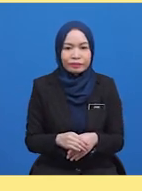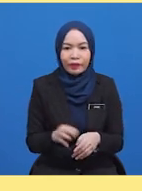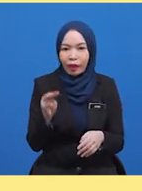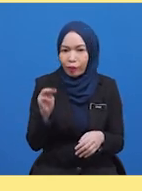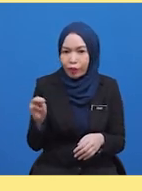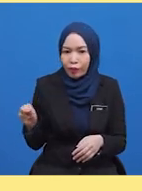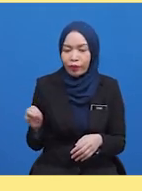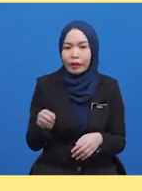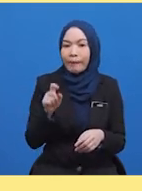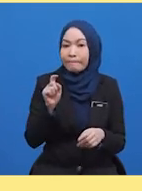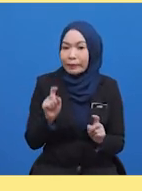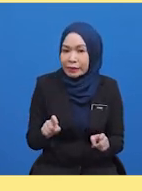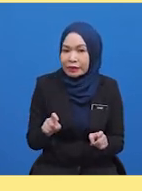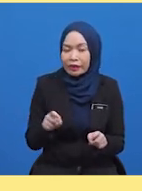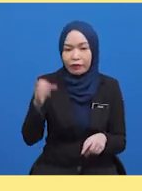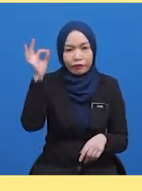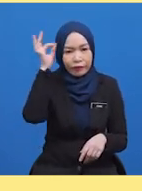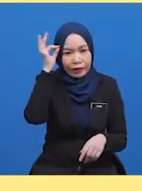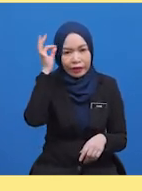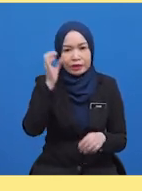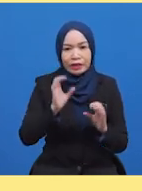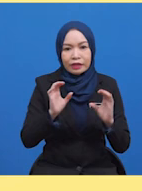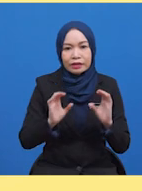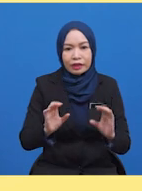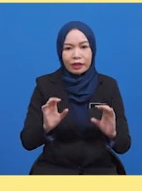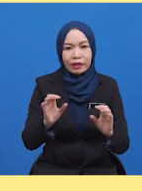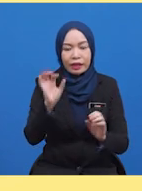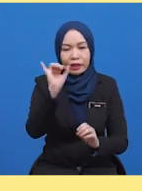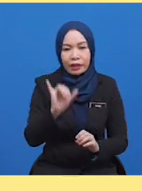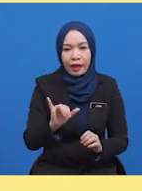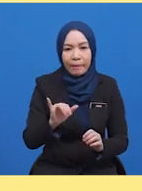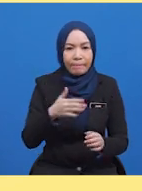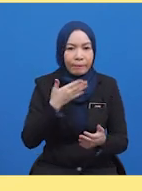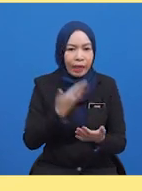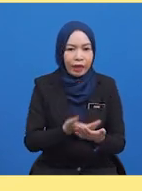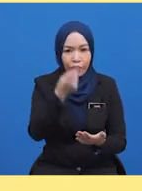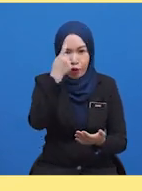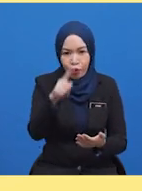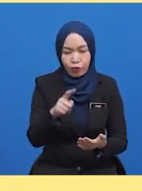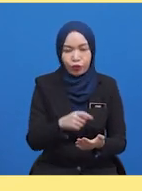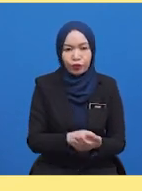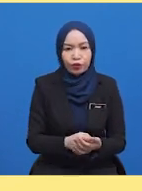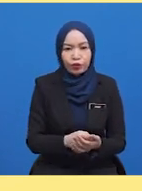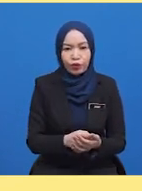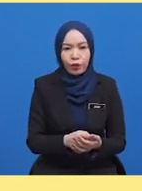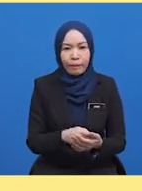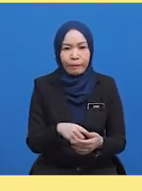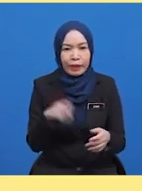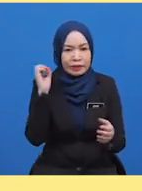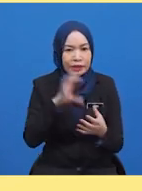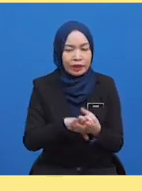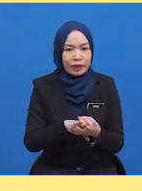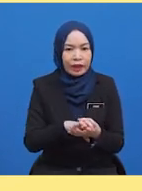murid-murid untuk berpikir cara-cara terbaik untuk memastikan keselamatan hewan